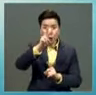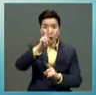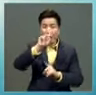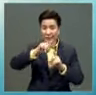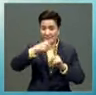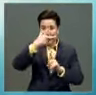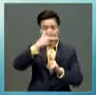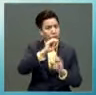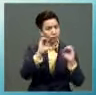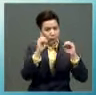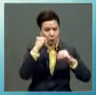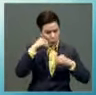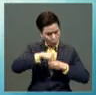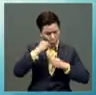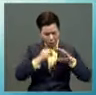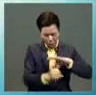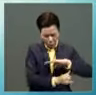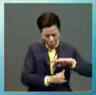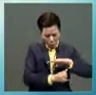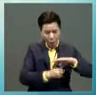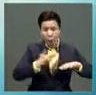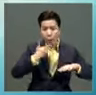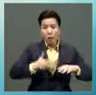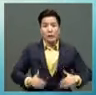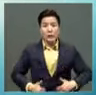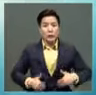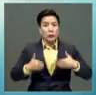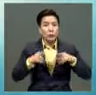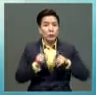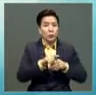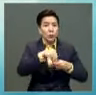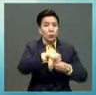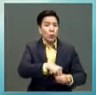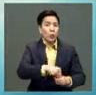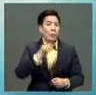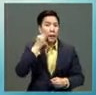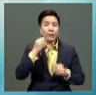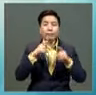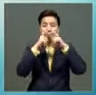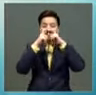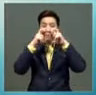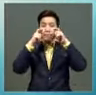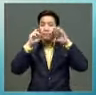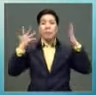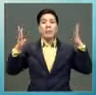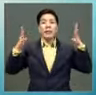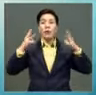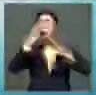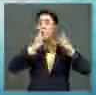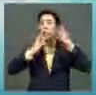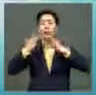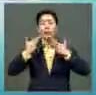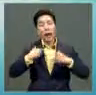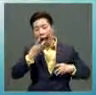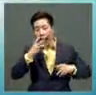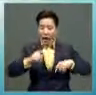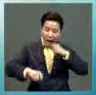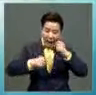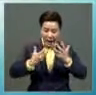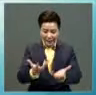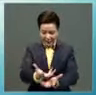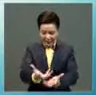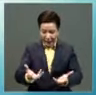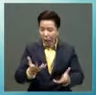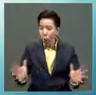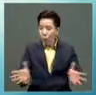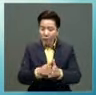ม2563ลักษณะการใช้ชีวิตเมื่ออยู่ที่บ้านจะไม่ใส่หน้ากากอนามัยมีการรับประทานอาหารโดยใช้จานชาม